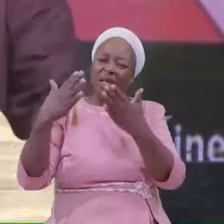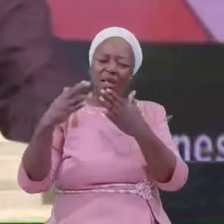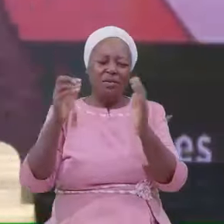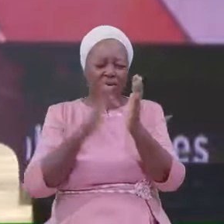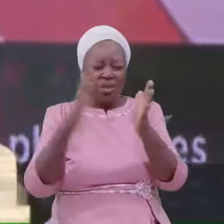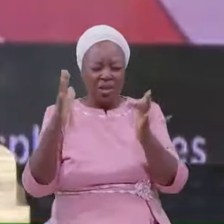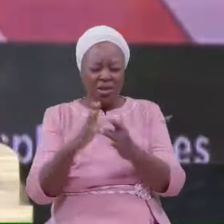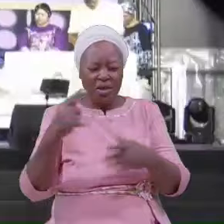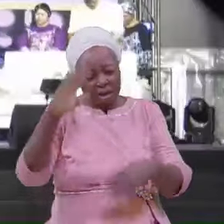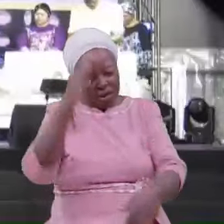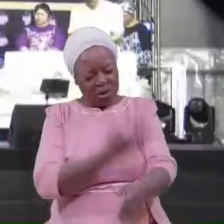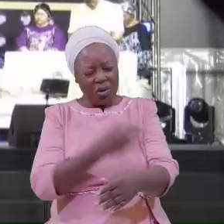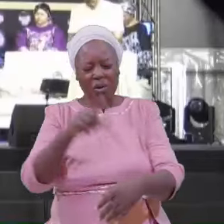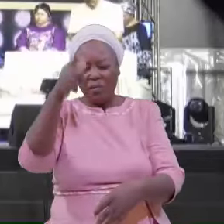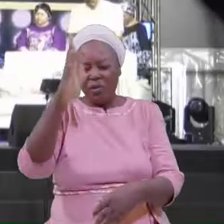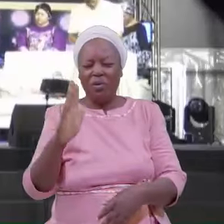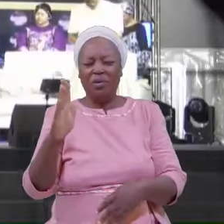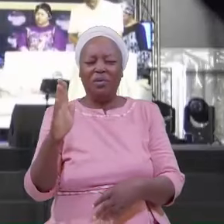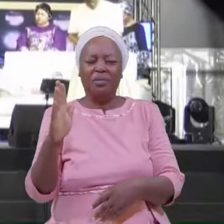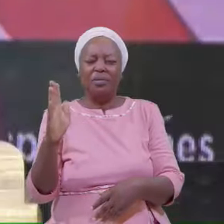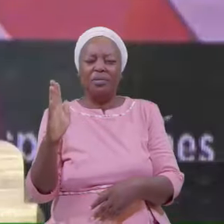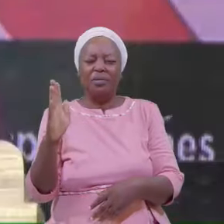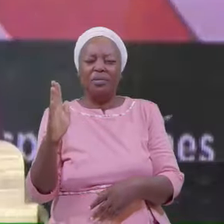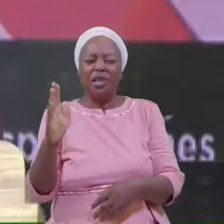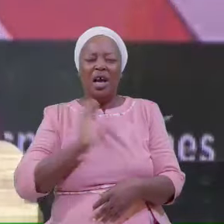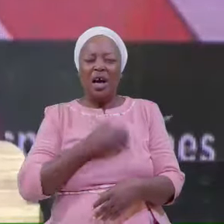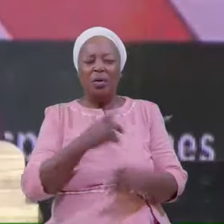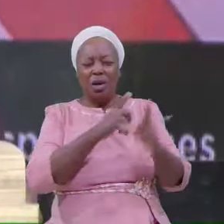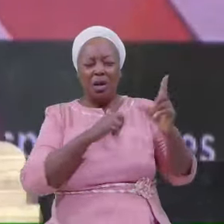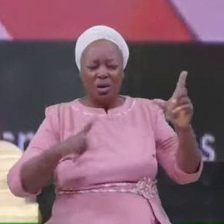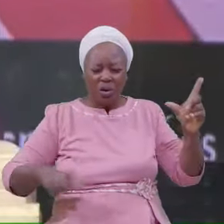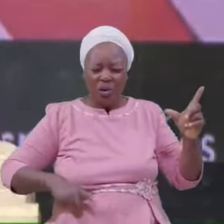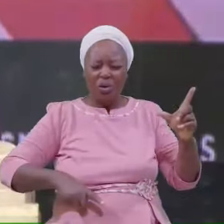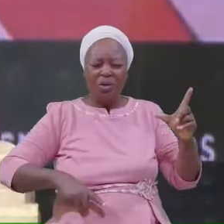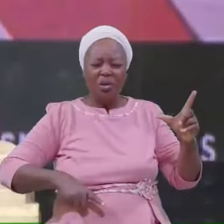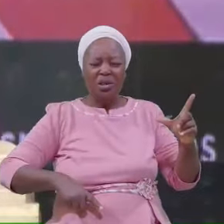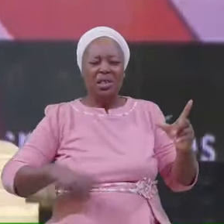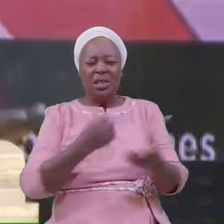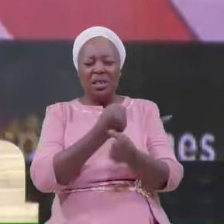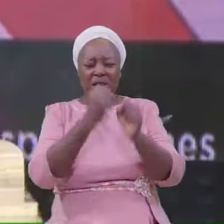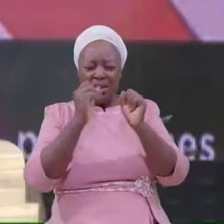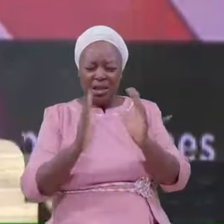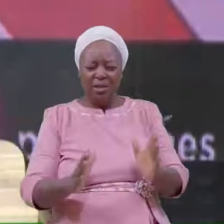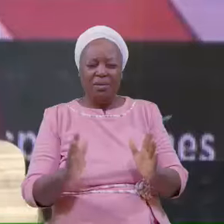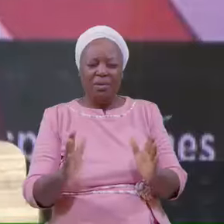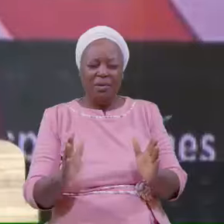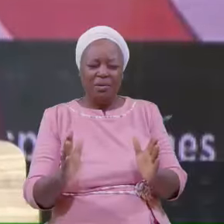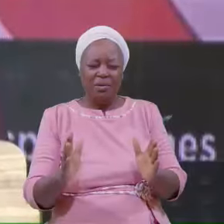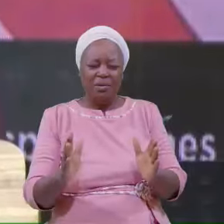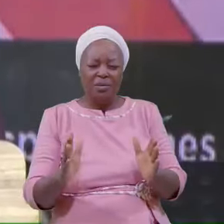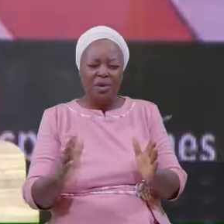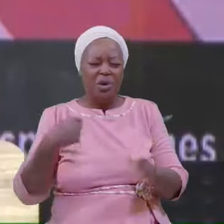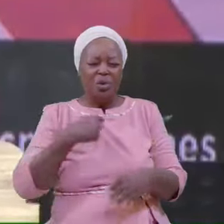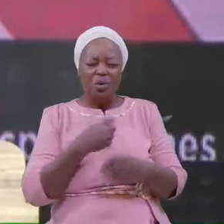of God. Panginoong Jesucristo na anak our ng Lord, Diyos. Redeemer and Savior. Ang tagapagligtas at manunubos. We exalt you